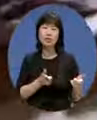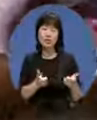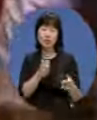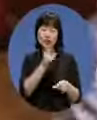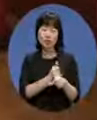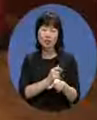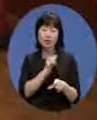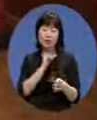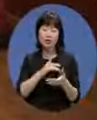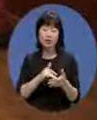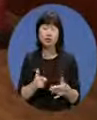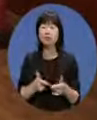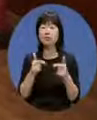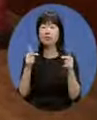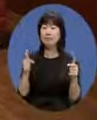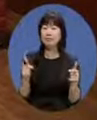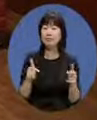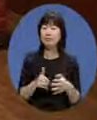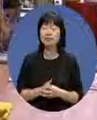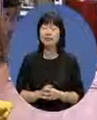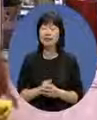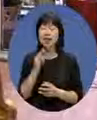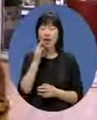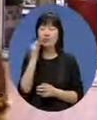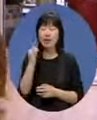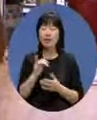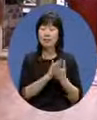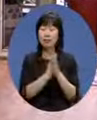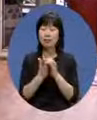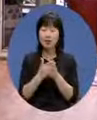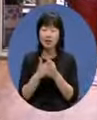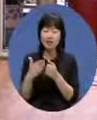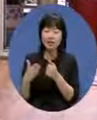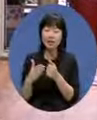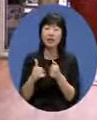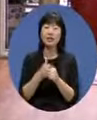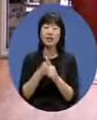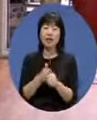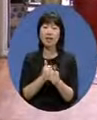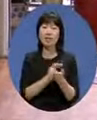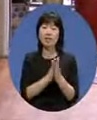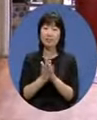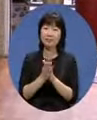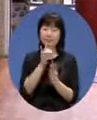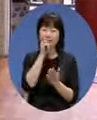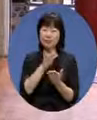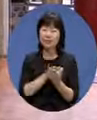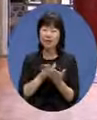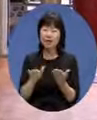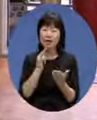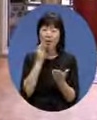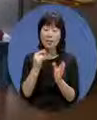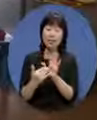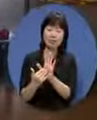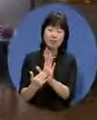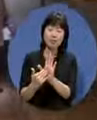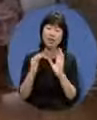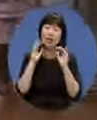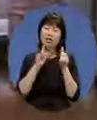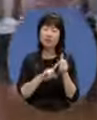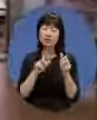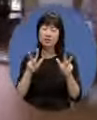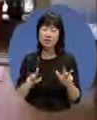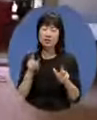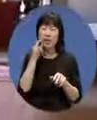훨씬 많아졌는데요 엄마가 변하니 아이들도 따라 변합니다 엄마를 거부했던 아이들은